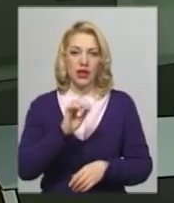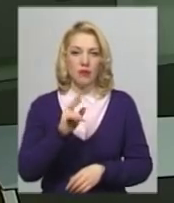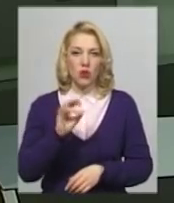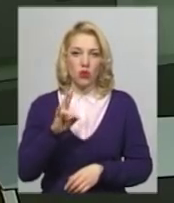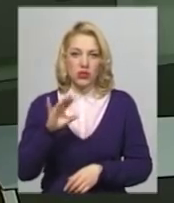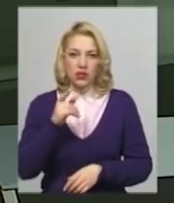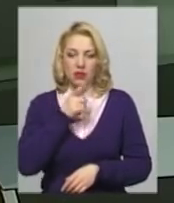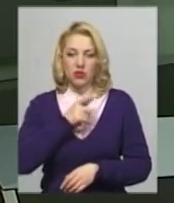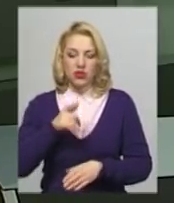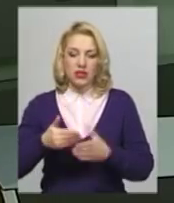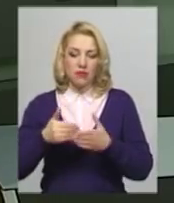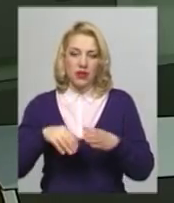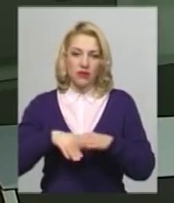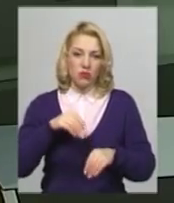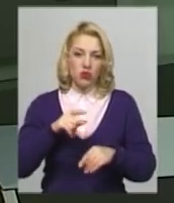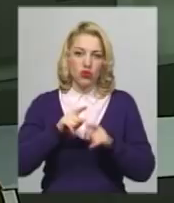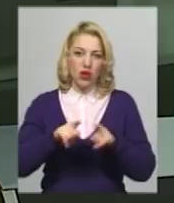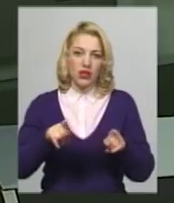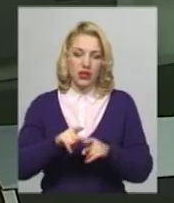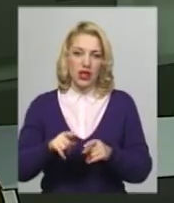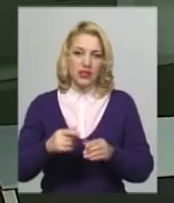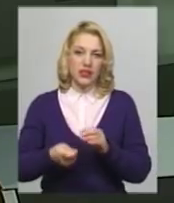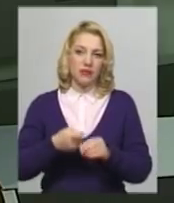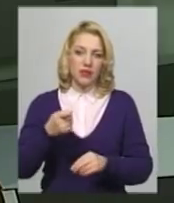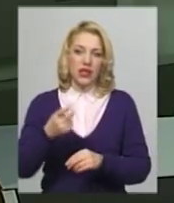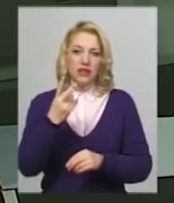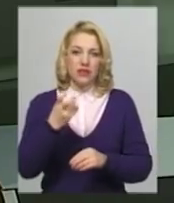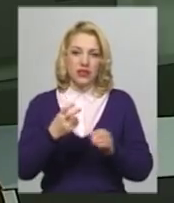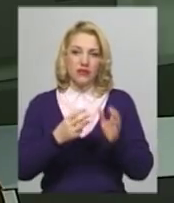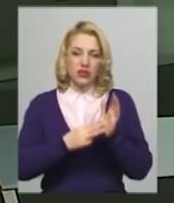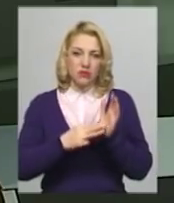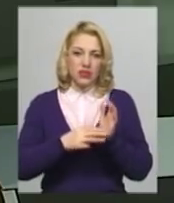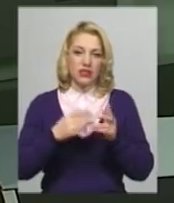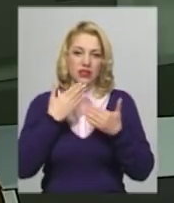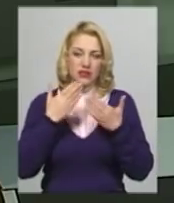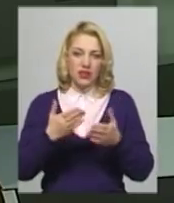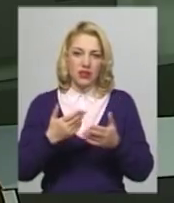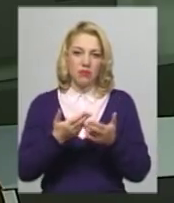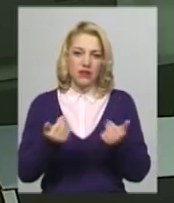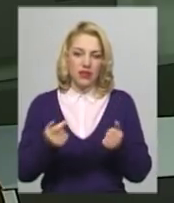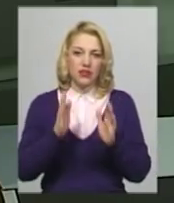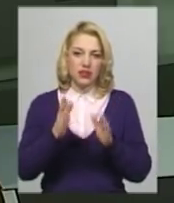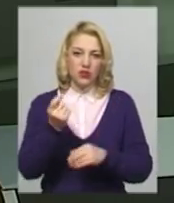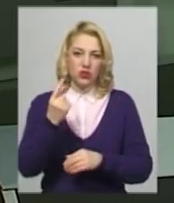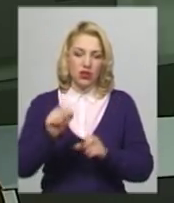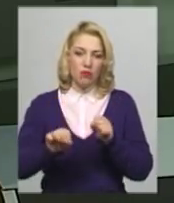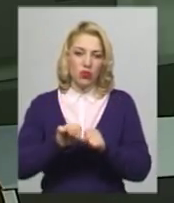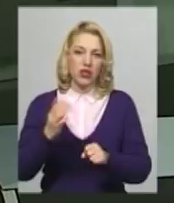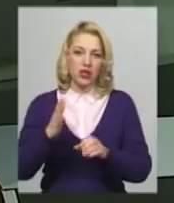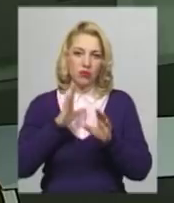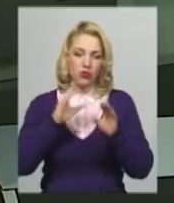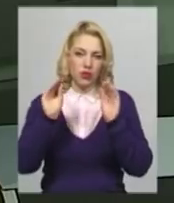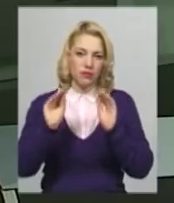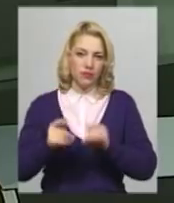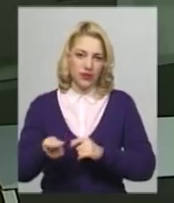Під час передвиборної агітації до поліції надійшло 80 звернень. З них підтвердилося 11 порушень, за якими склали адміністративні